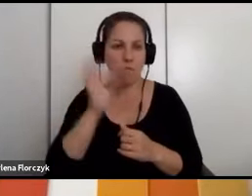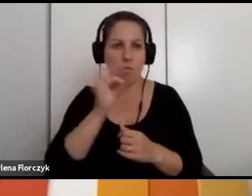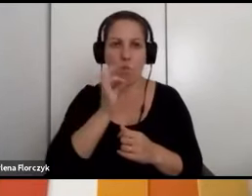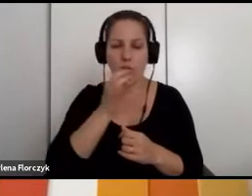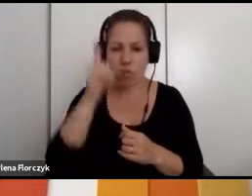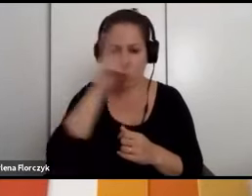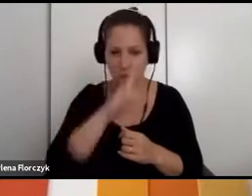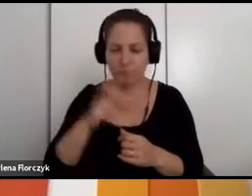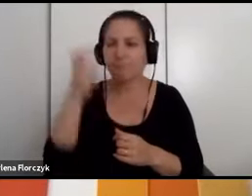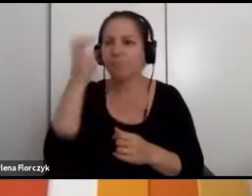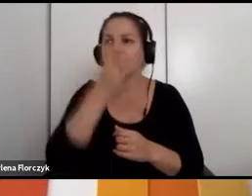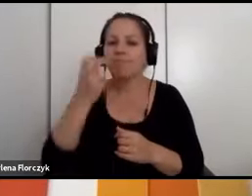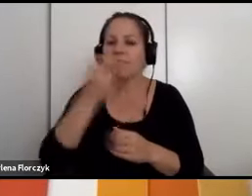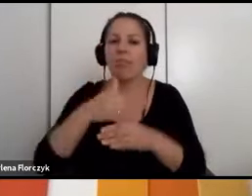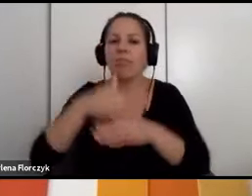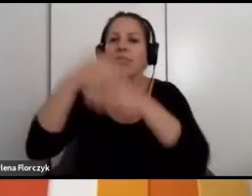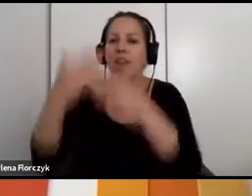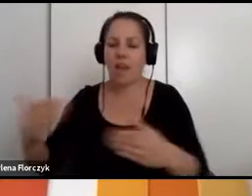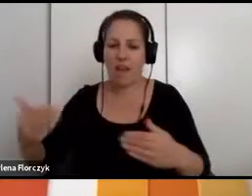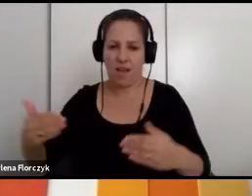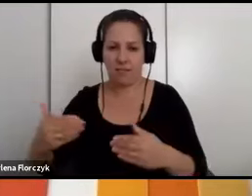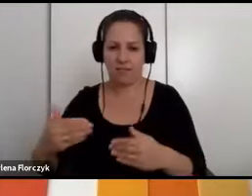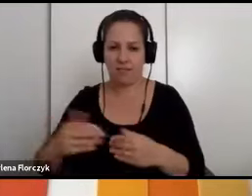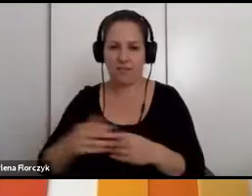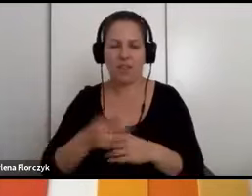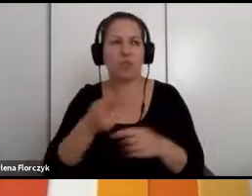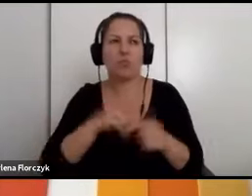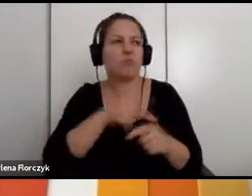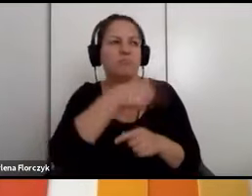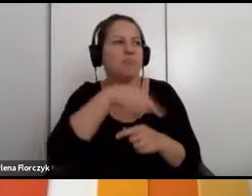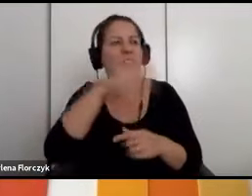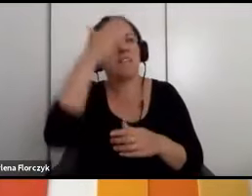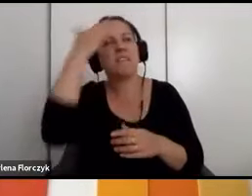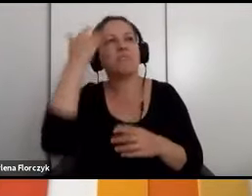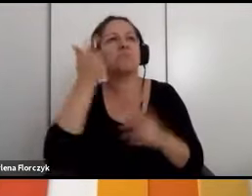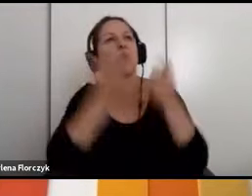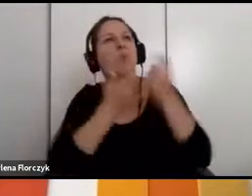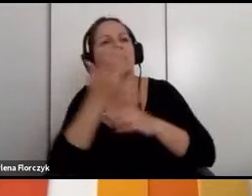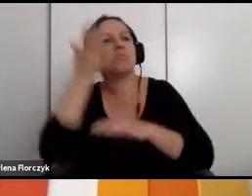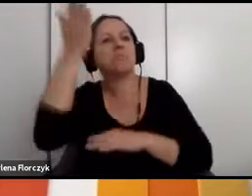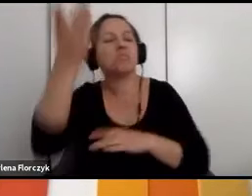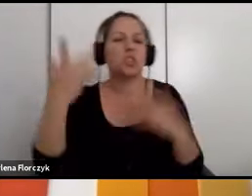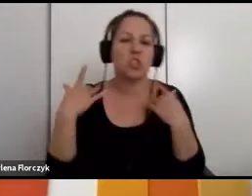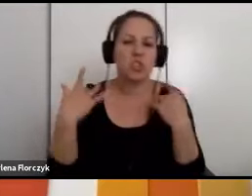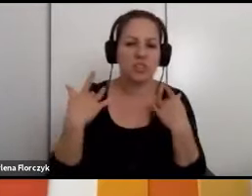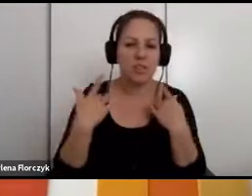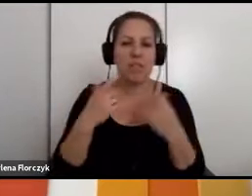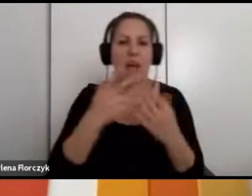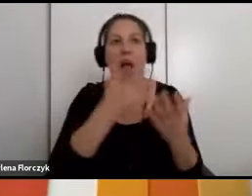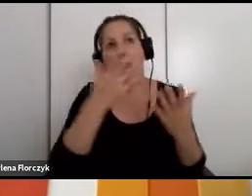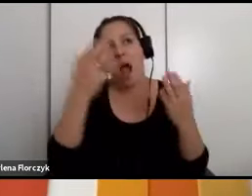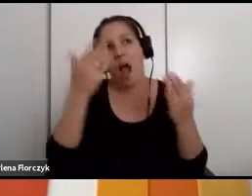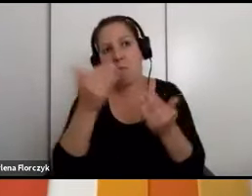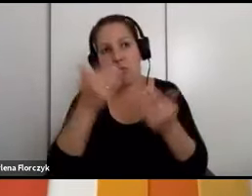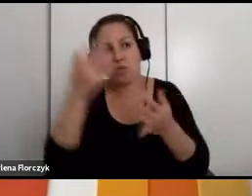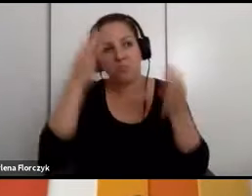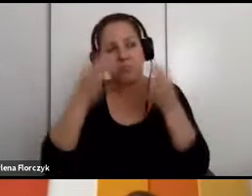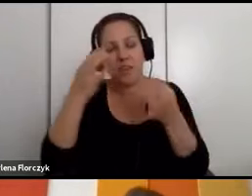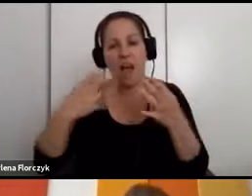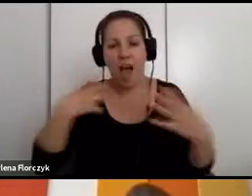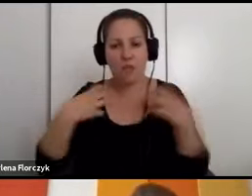zainteresowani teatrem, którzy jeszcze nie wiedzą, co chcą robić w życiu, albo wydaje im się, że chcą zostać aktorami, to my tu we